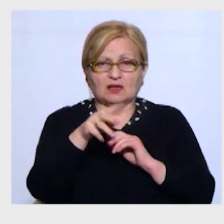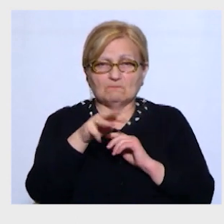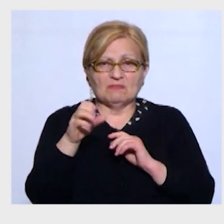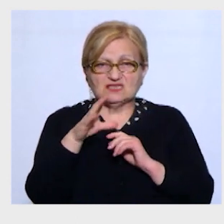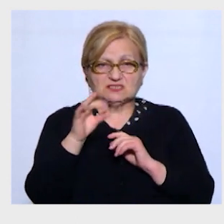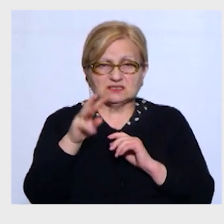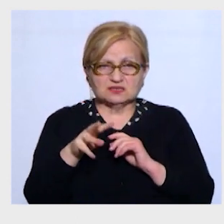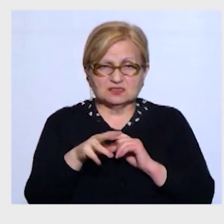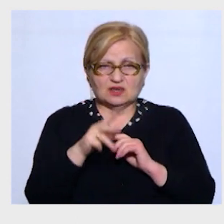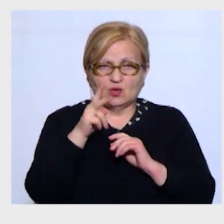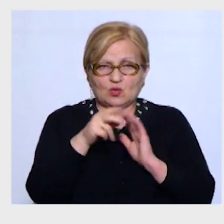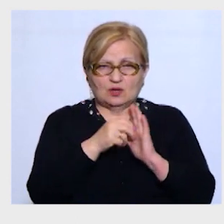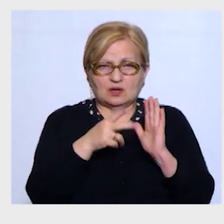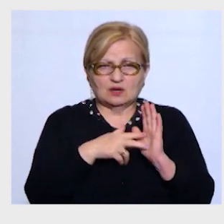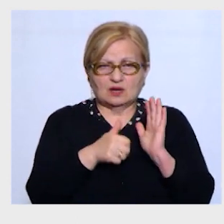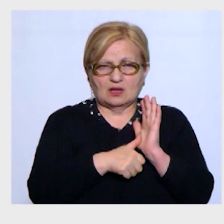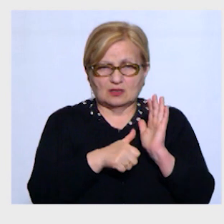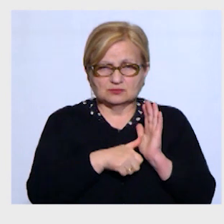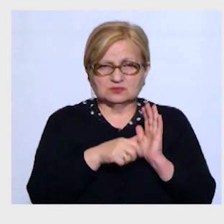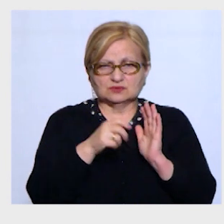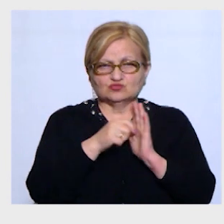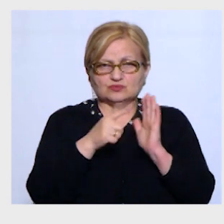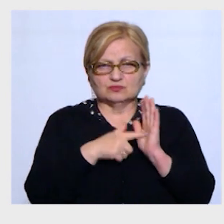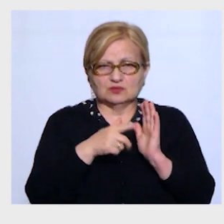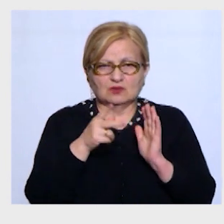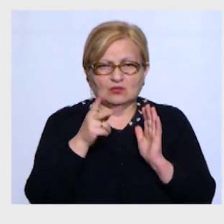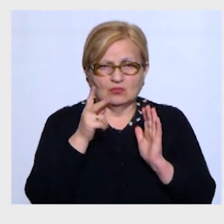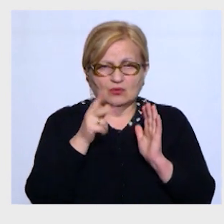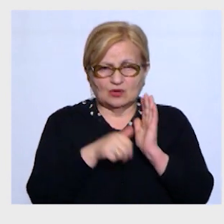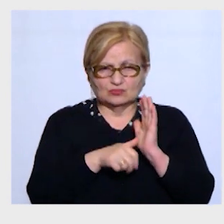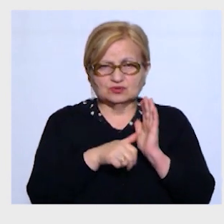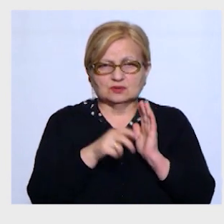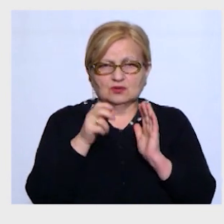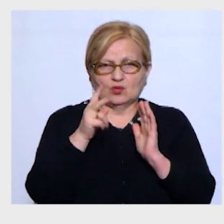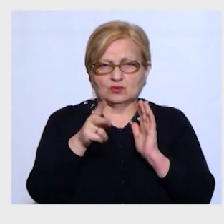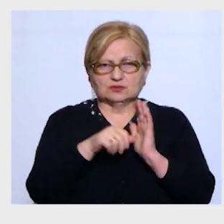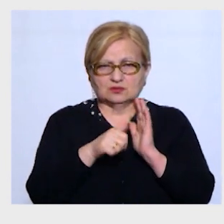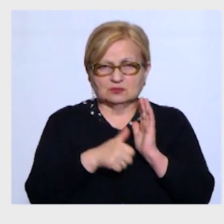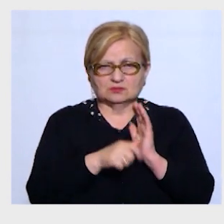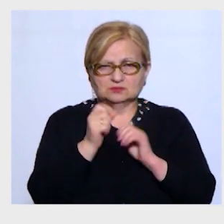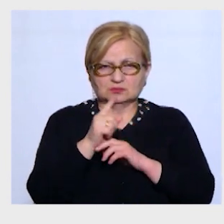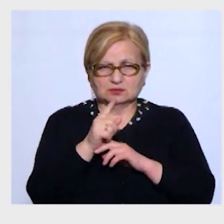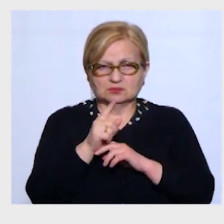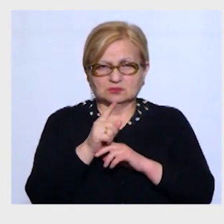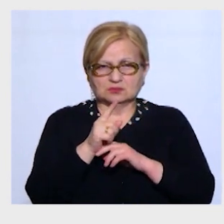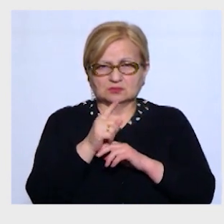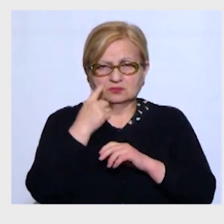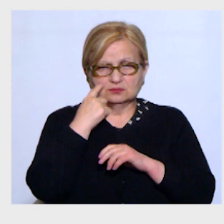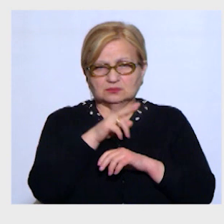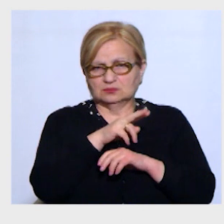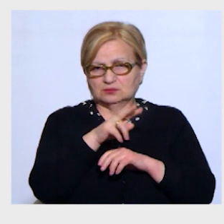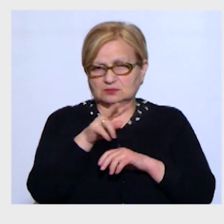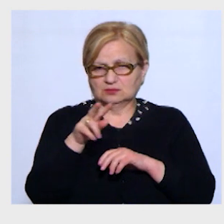მოცემულია 2018 წელს გაიტანა 6 გოლი, 2017 წელს ასევე 6, 2016 წელს 11. აი, თვალს რო